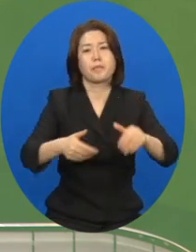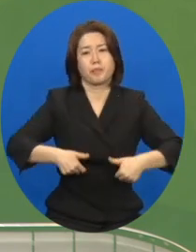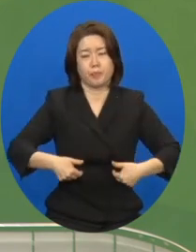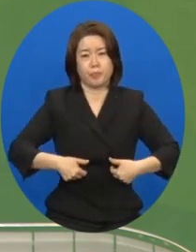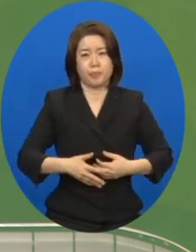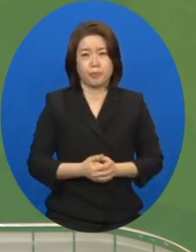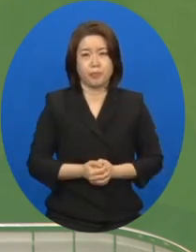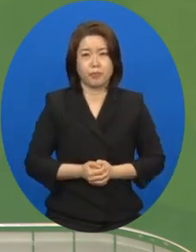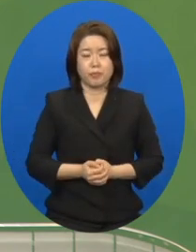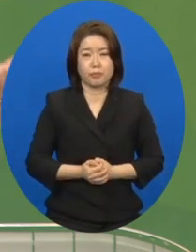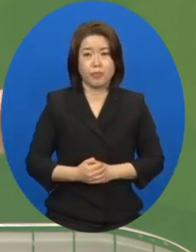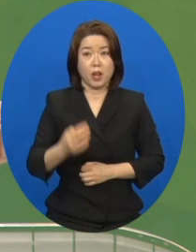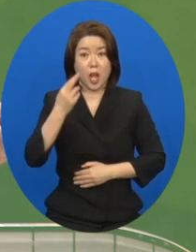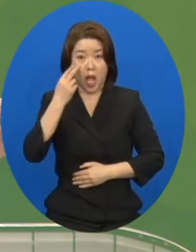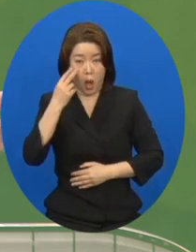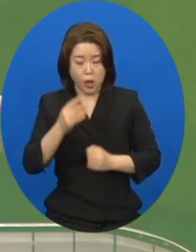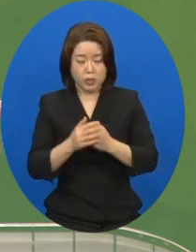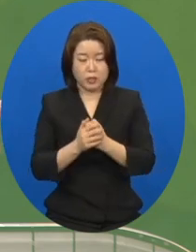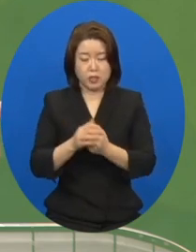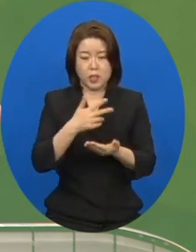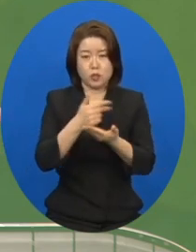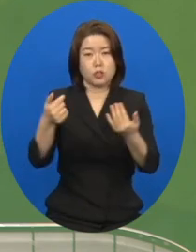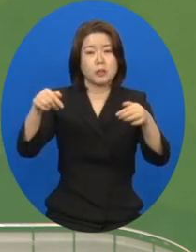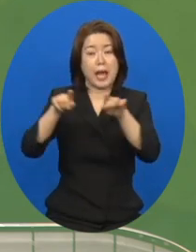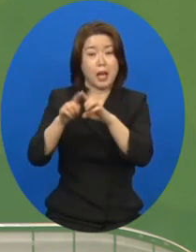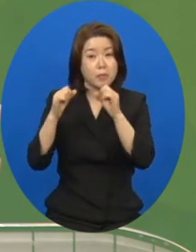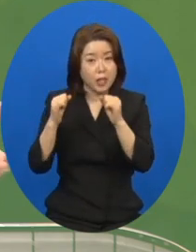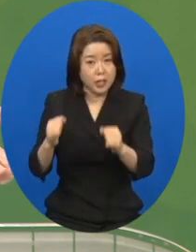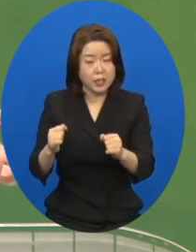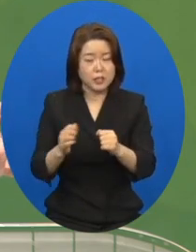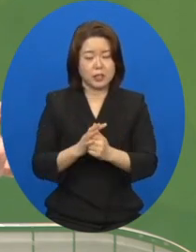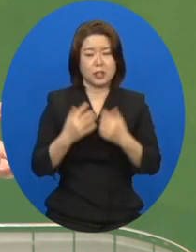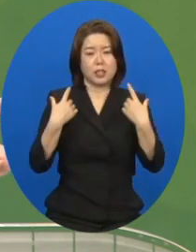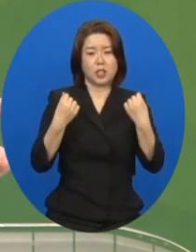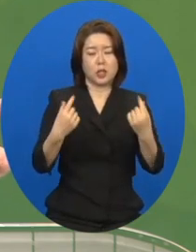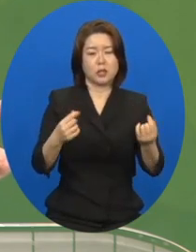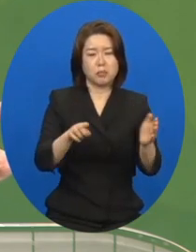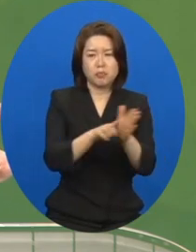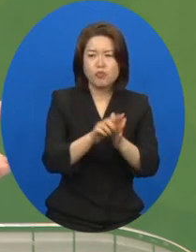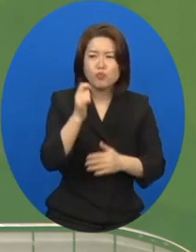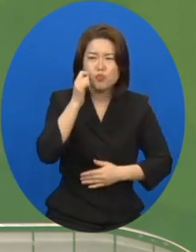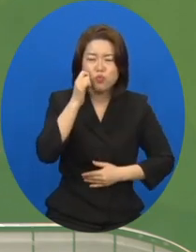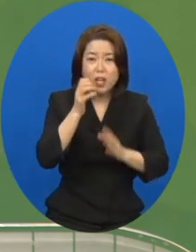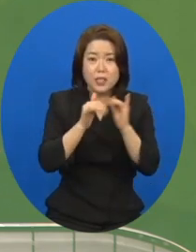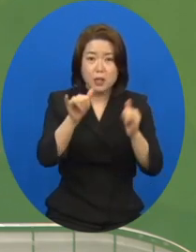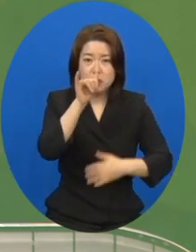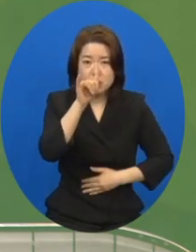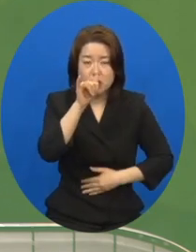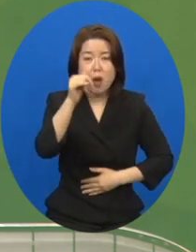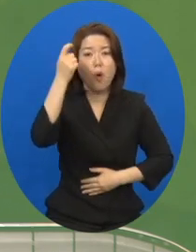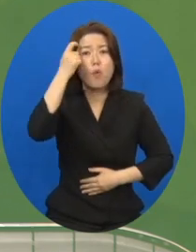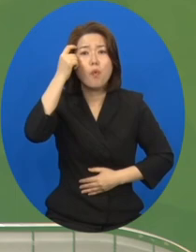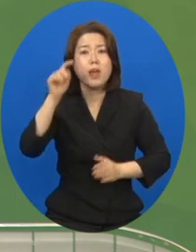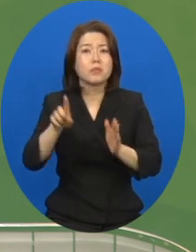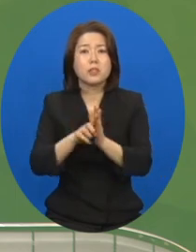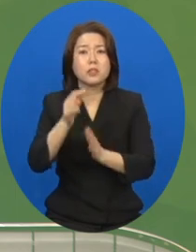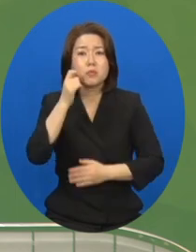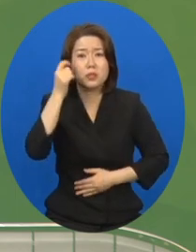혹시 주님이 함께 계시는 게 여전히 믿어지지 않는 사람이 있습니까? 왜 못 믿지요?